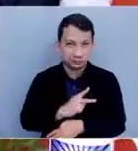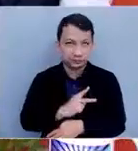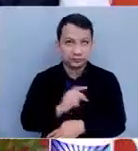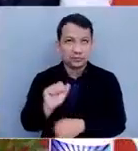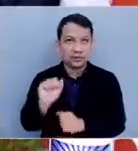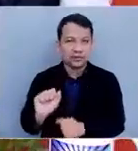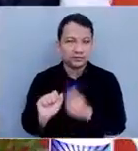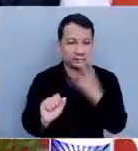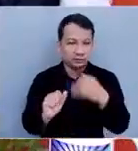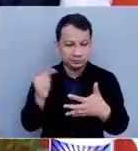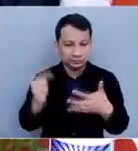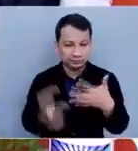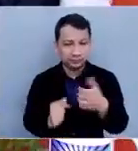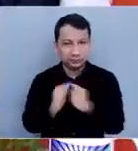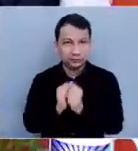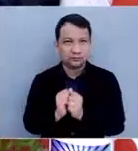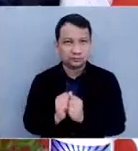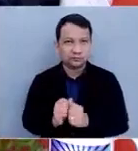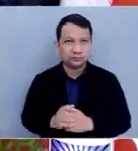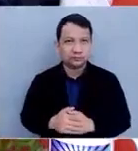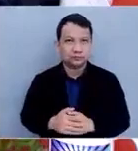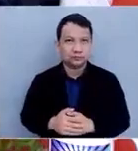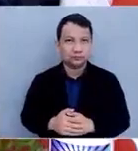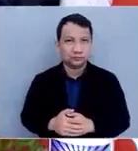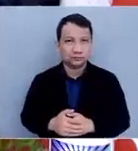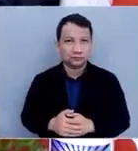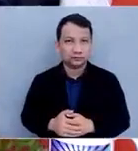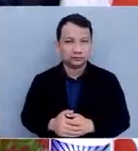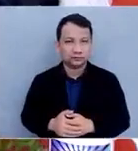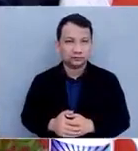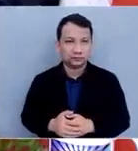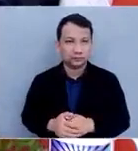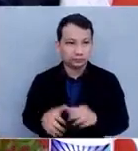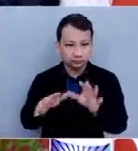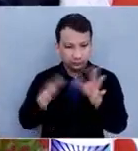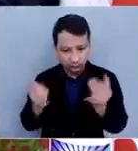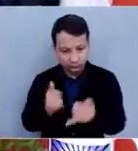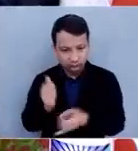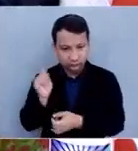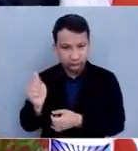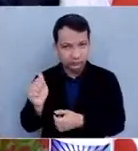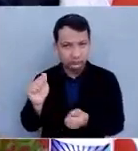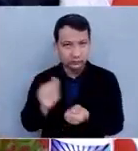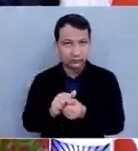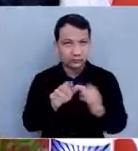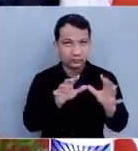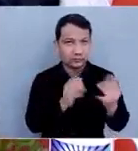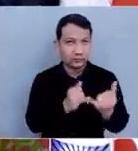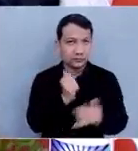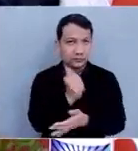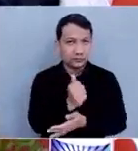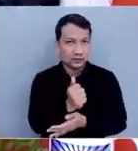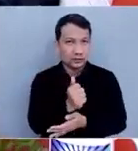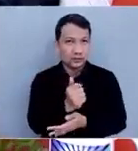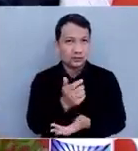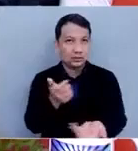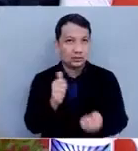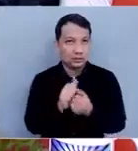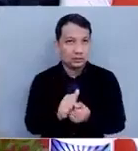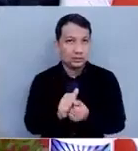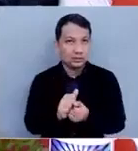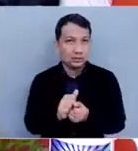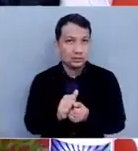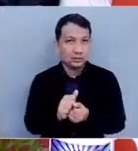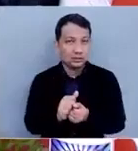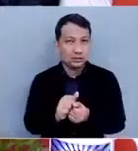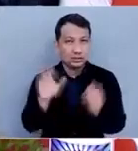na madadamay dyan sa kaso? Kung yun na nga. Mm. Kung legit company outing, damay ba pati yung kumpanya na pinagtrabahuhan nila? Yung